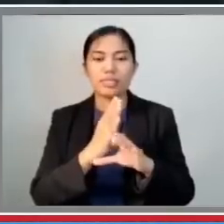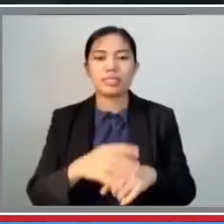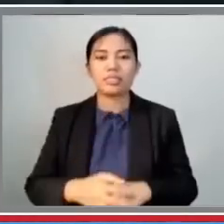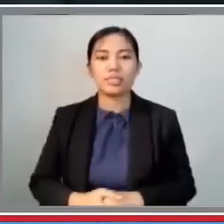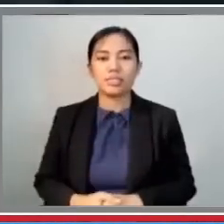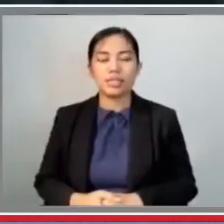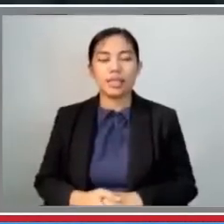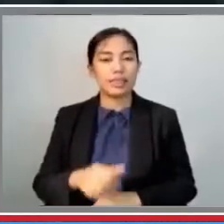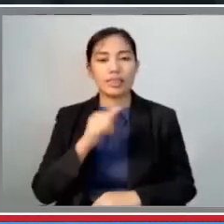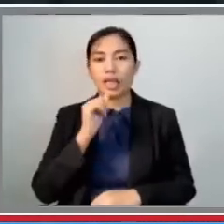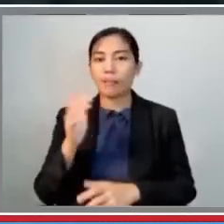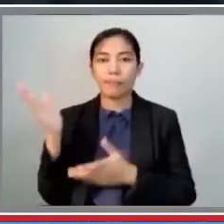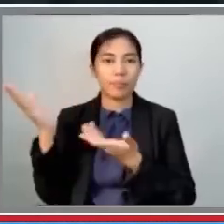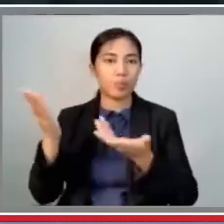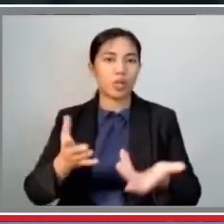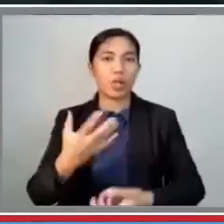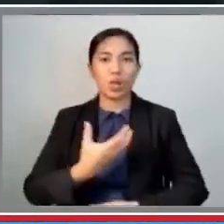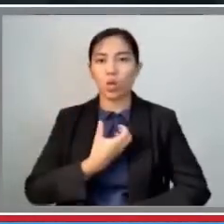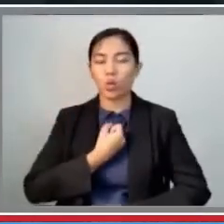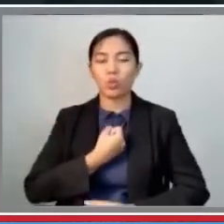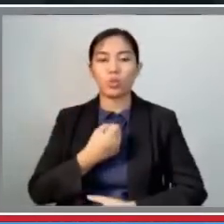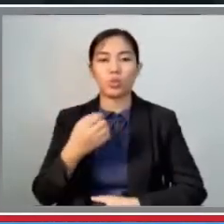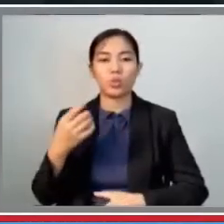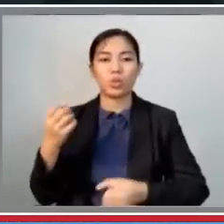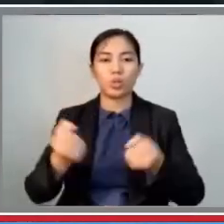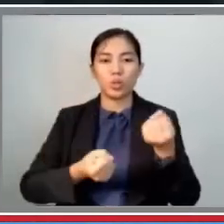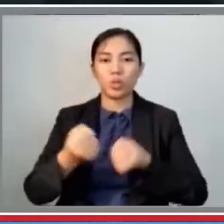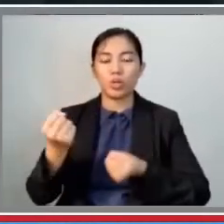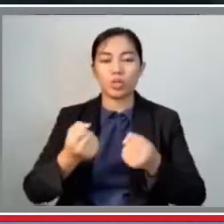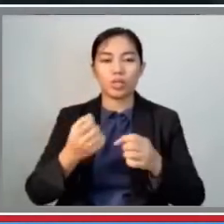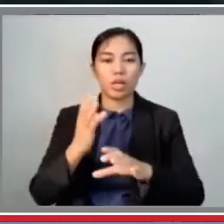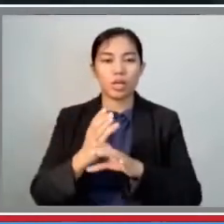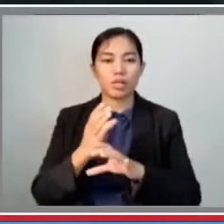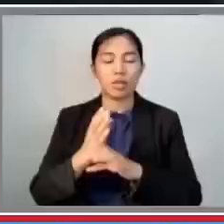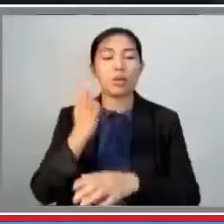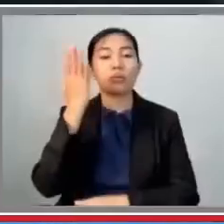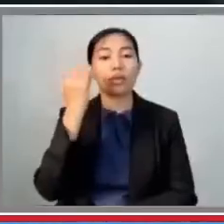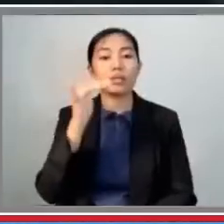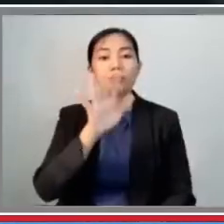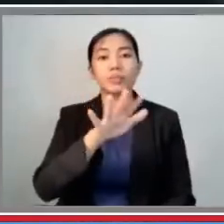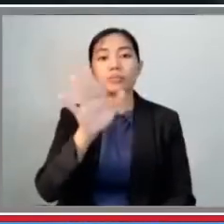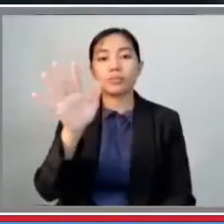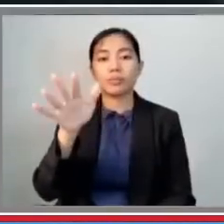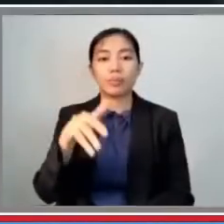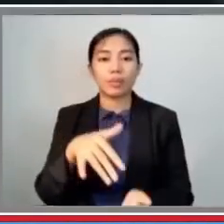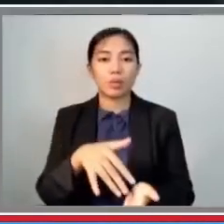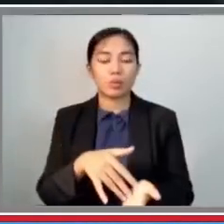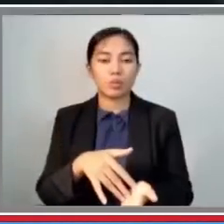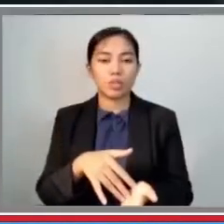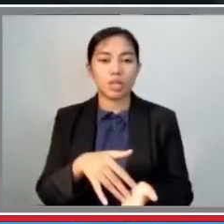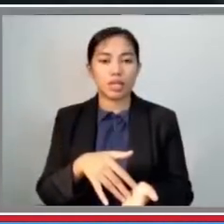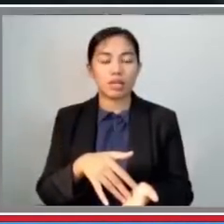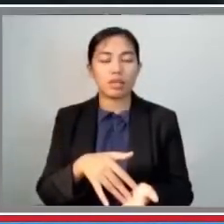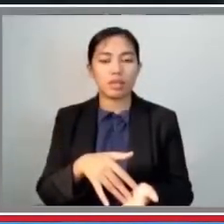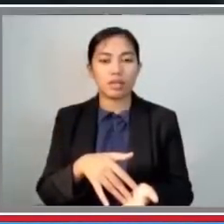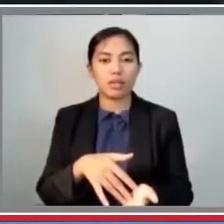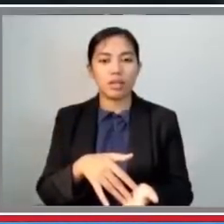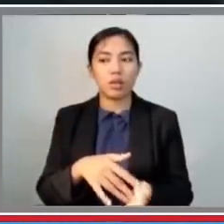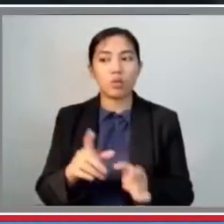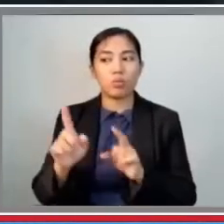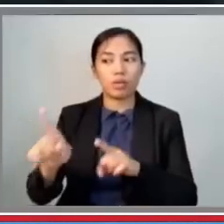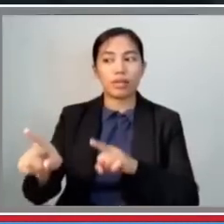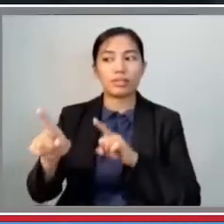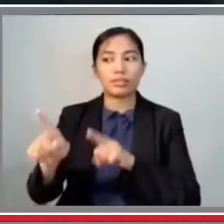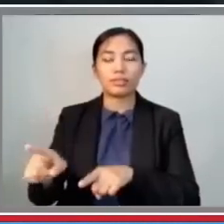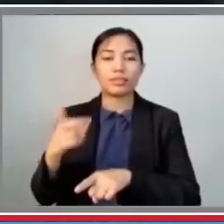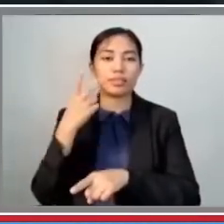Opo sa halip na magdala ng sasakyan kasi Yun pong mahigit 55,000 na ine-expect natin na ah a-attend po dito sa opening o